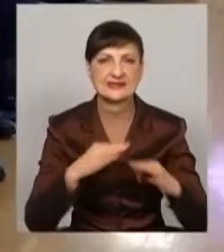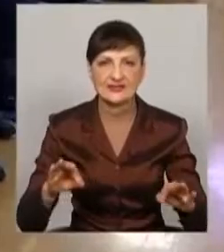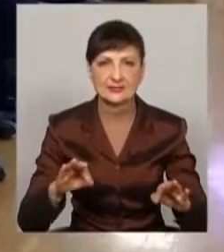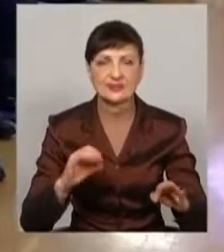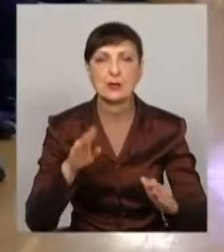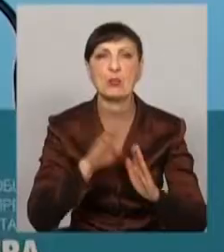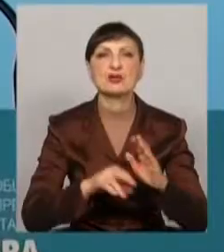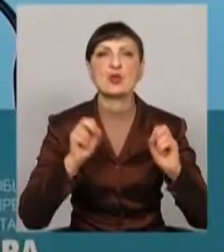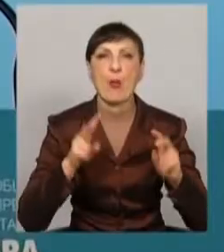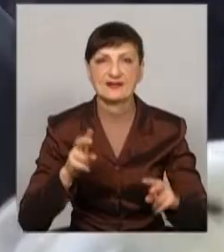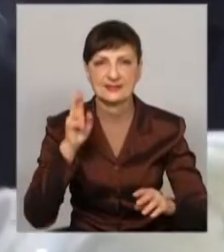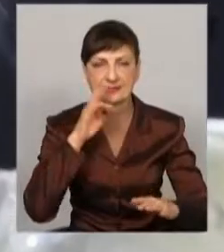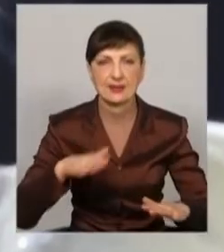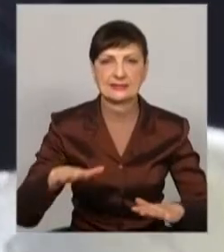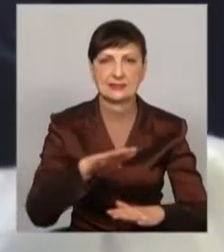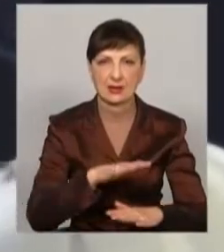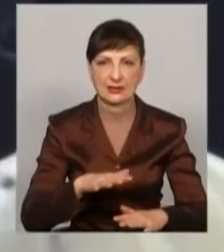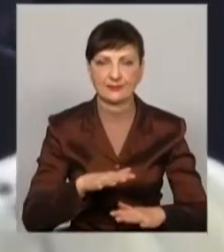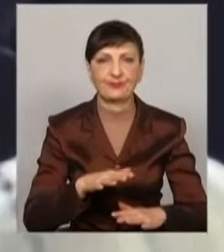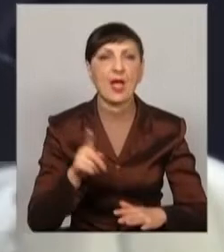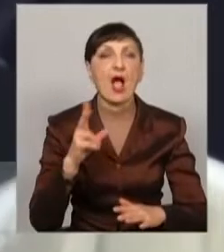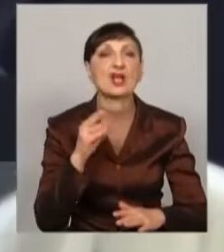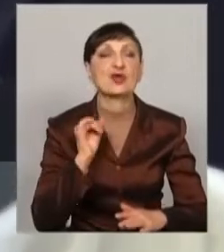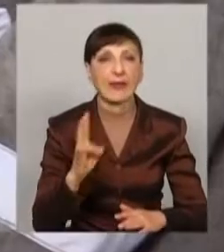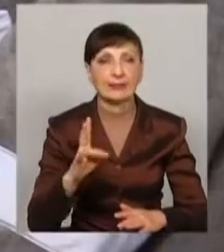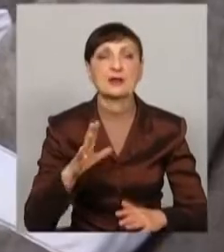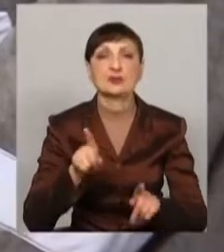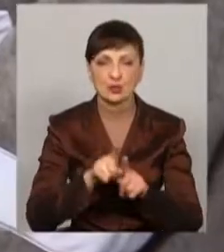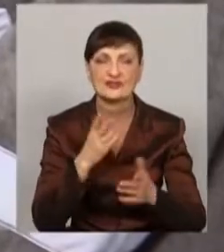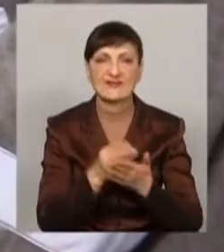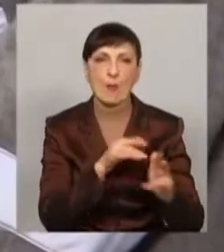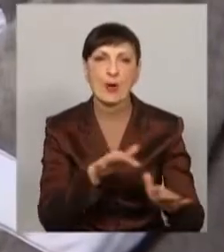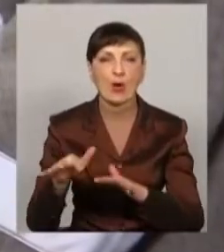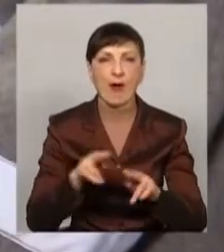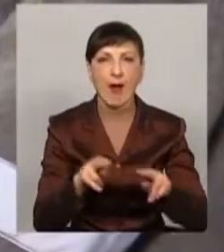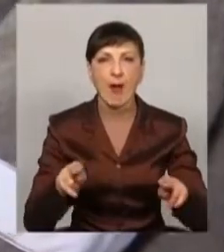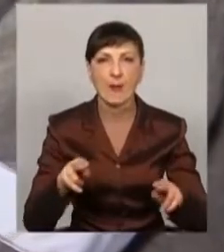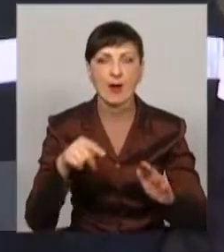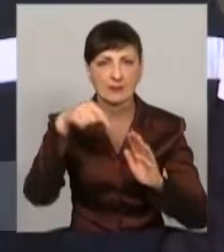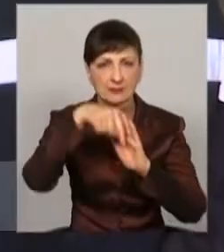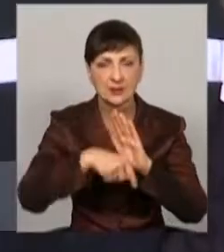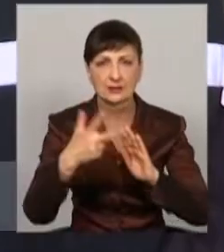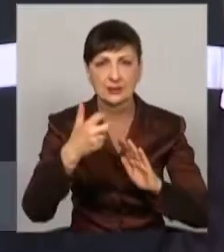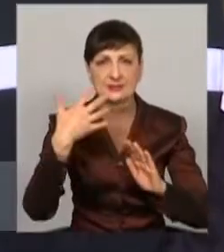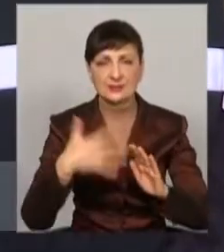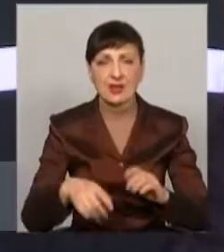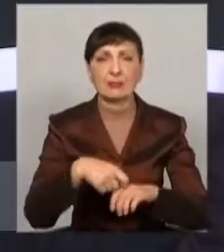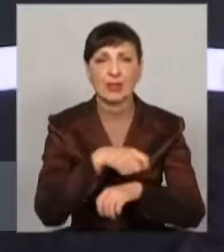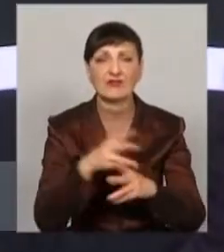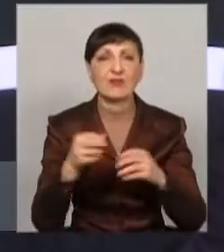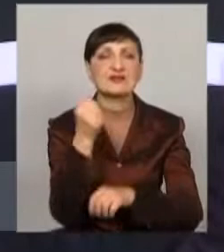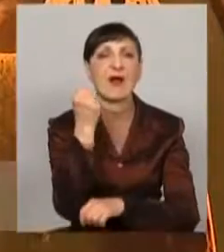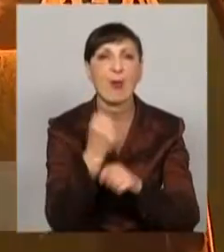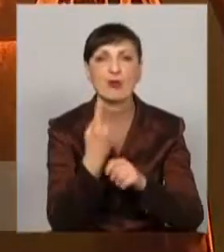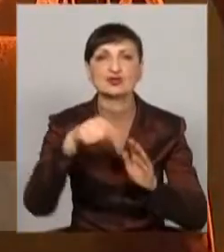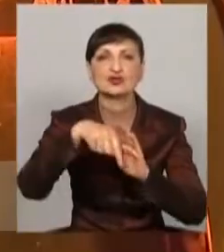и безопасности страны. Мейрам Кожикен продолжил свою предвыборную кампанию на глубине минус 350 метров. Вместе с рабочими